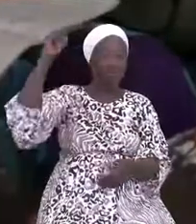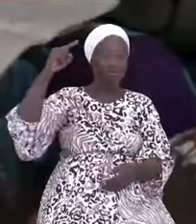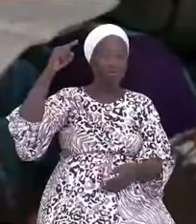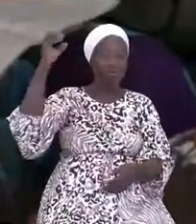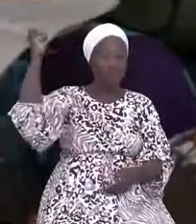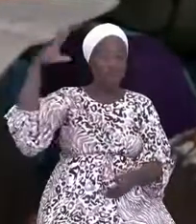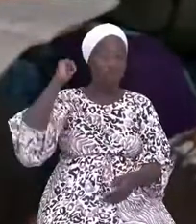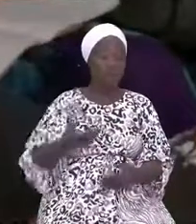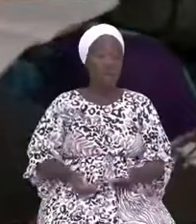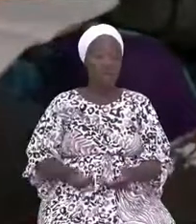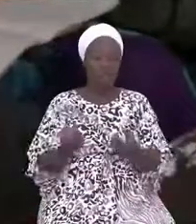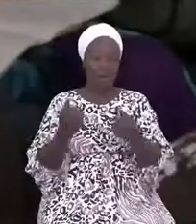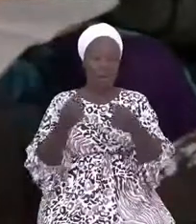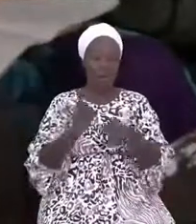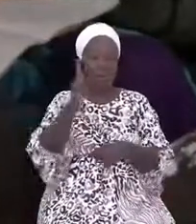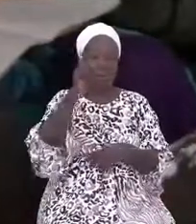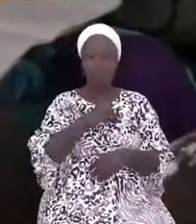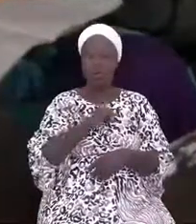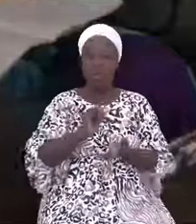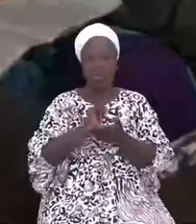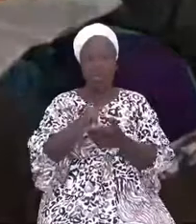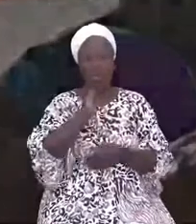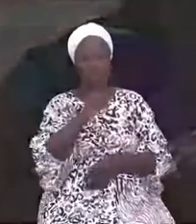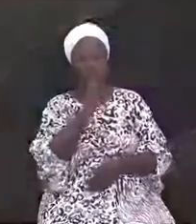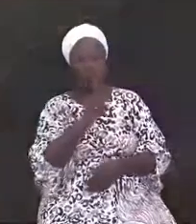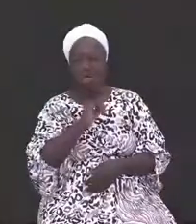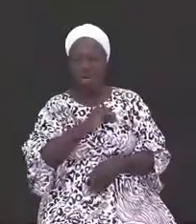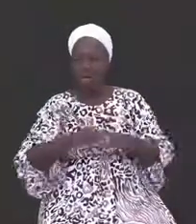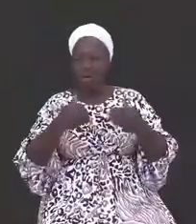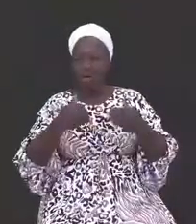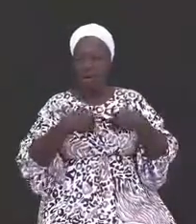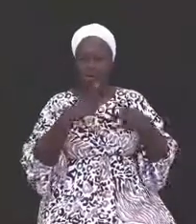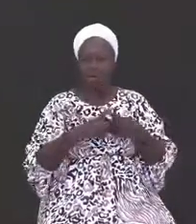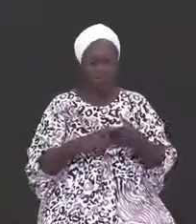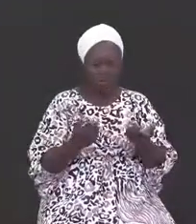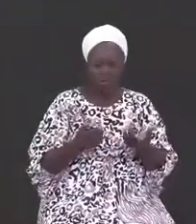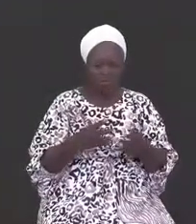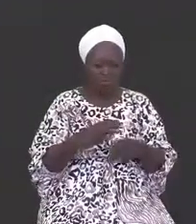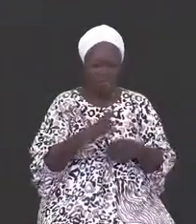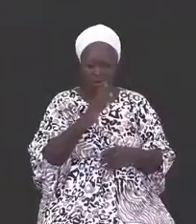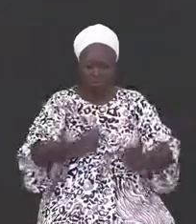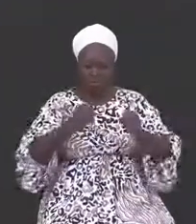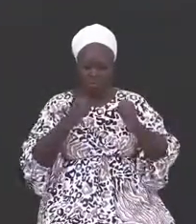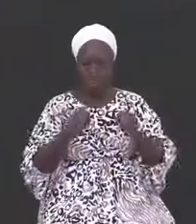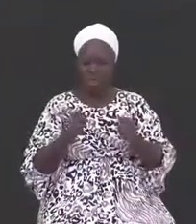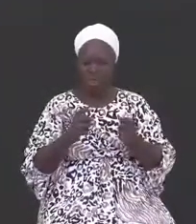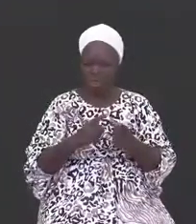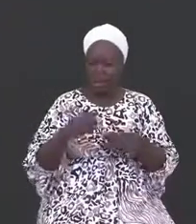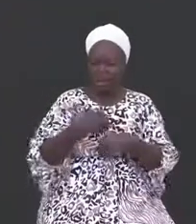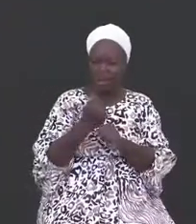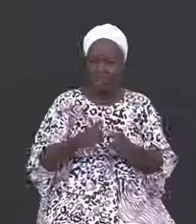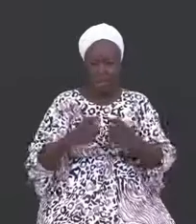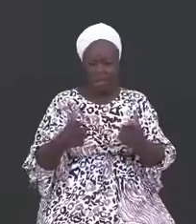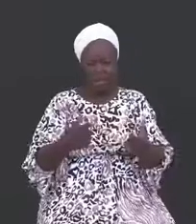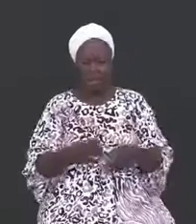Une réalité. Je n'ai pas besoin de serrer les dents ou faire un grand effort